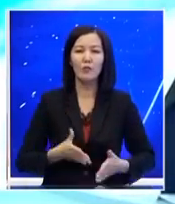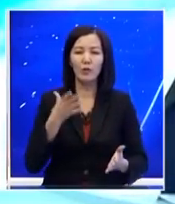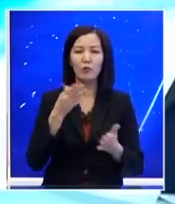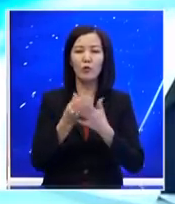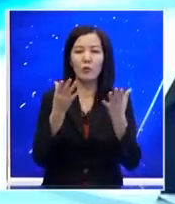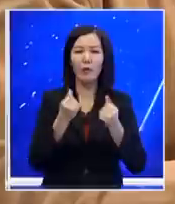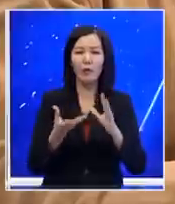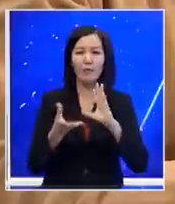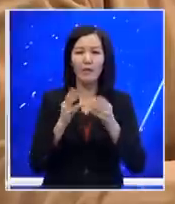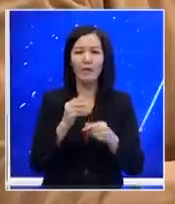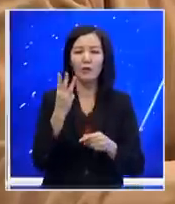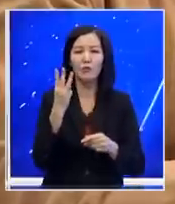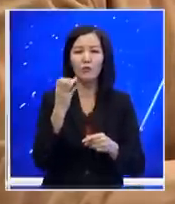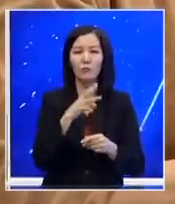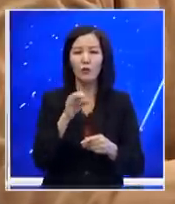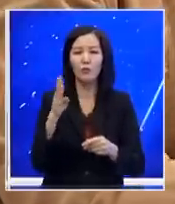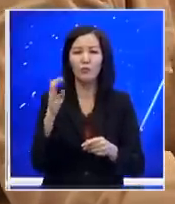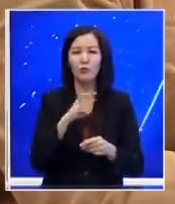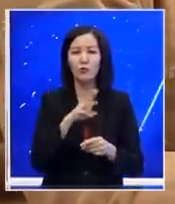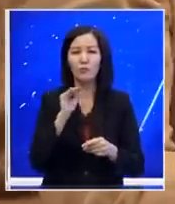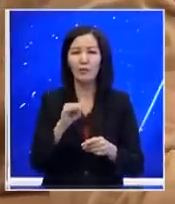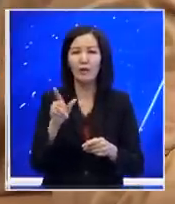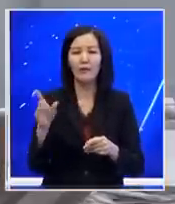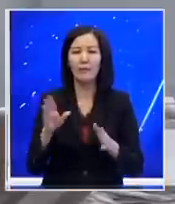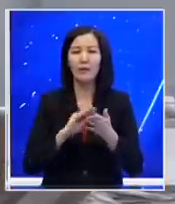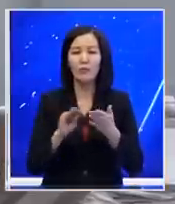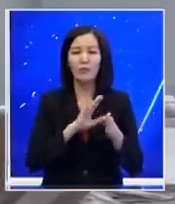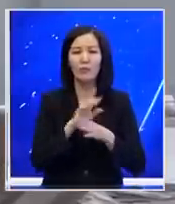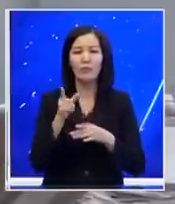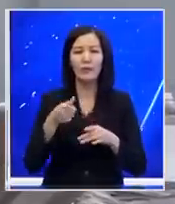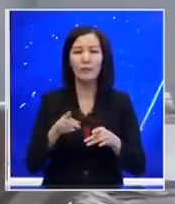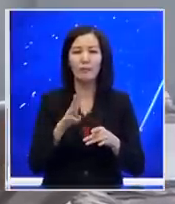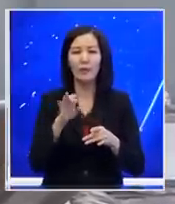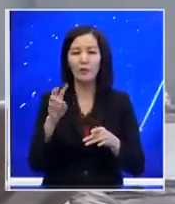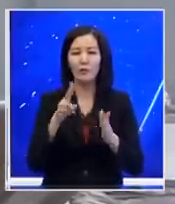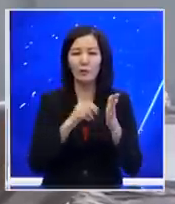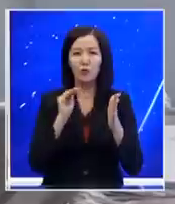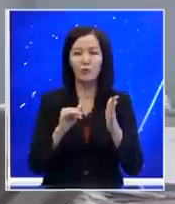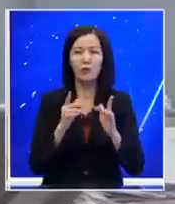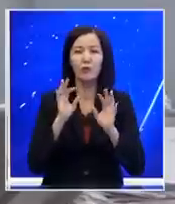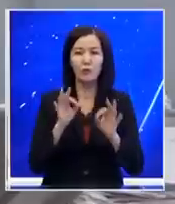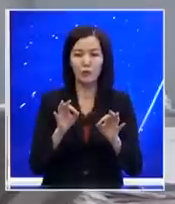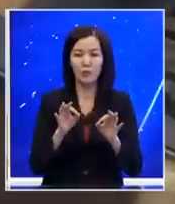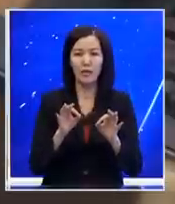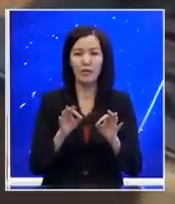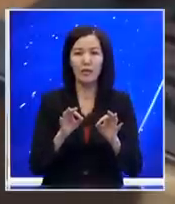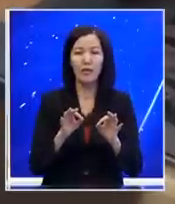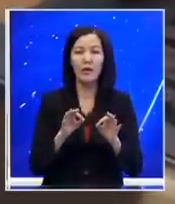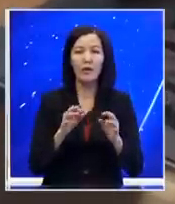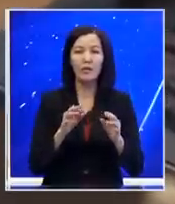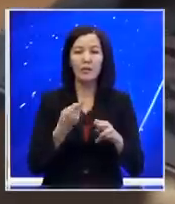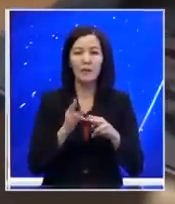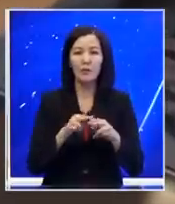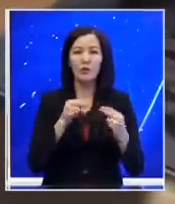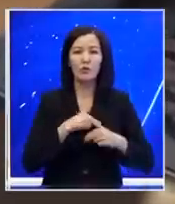алуға барлығы 3 миллион 400 мың өтінім түскен. Оның 1 миллион 700 мыңы талапқа сай. Сондай-ақ мұндай көмекті алуға тіпті жұмыс істейтін